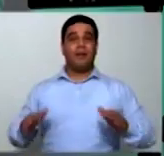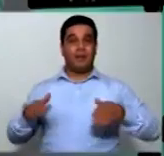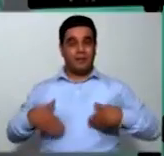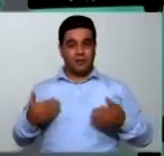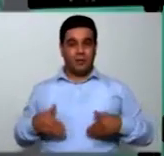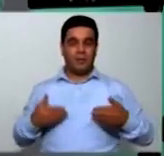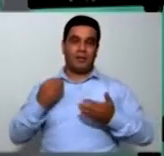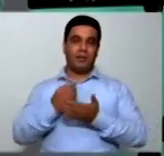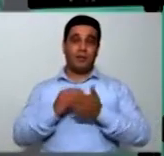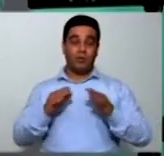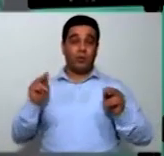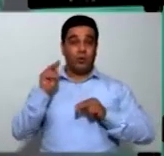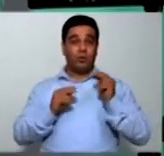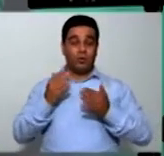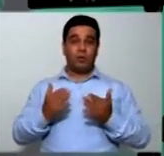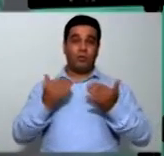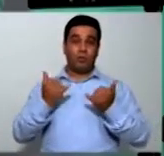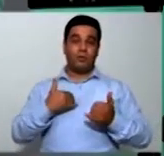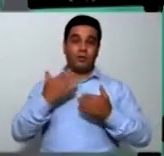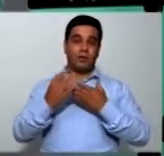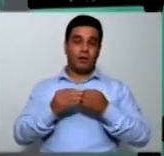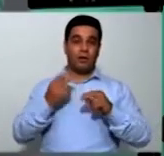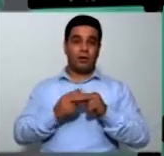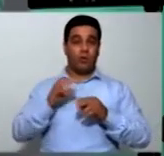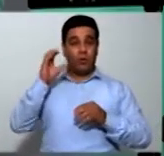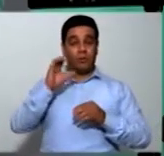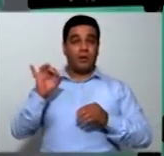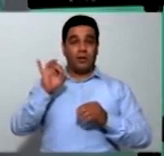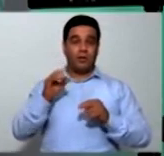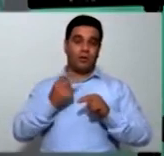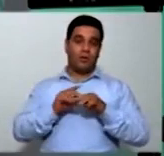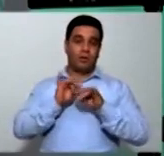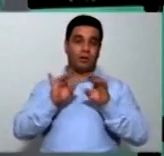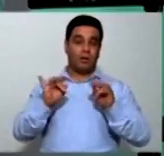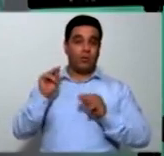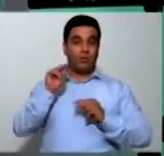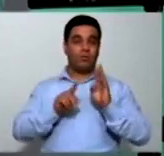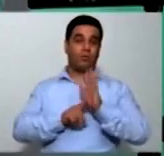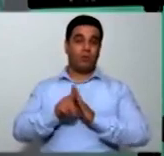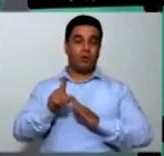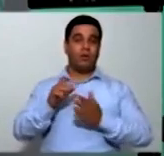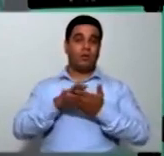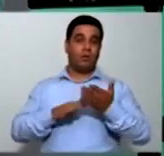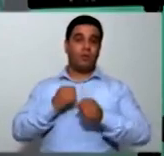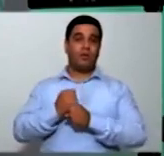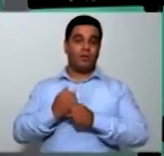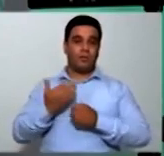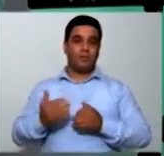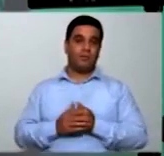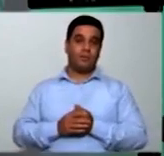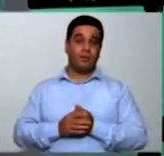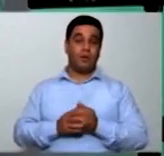Assalomu alaykum aziz o'quvchilar. Sizlar bilan O'zbekiston tarixi o'quv darsligini o'rganishda davom